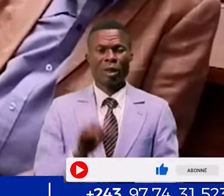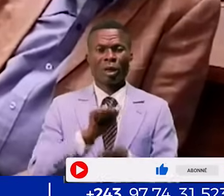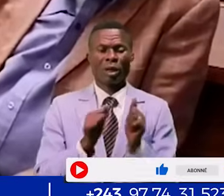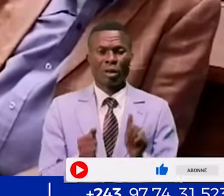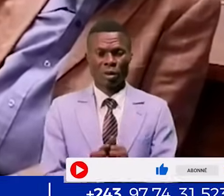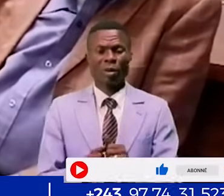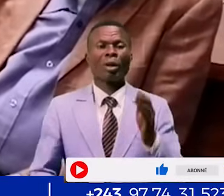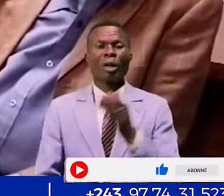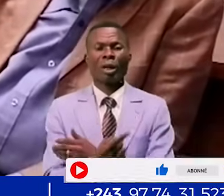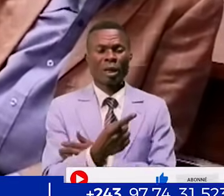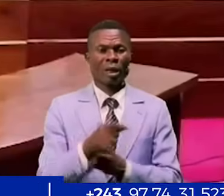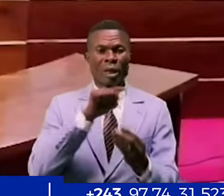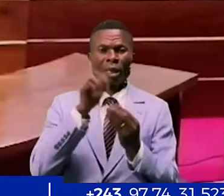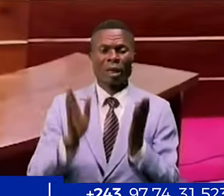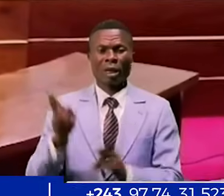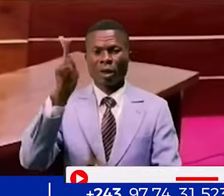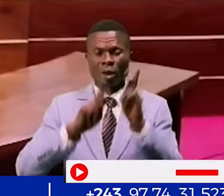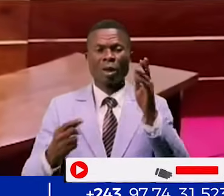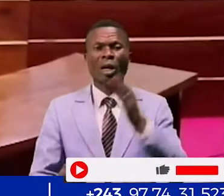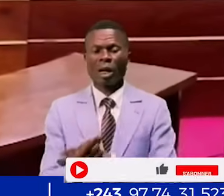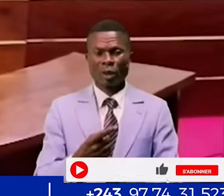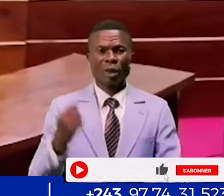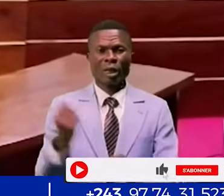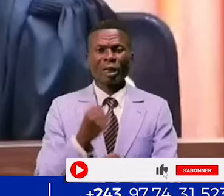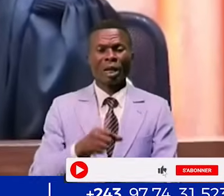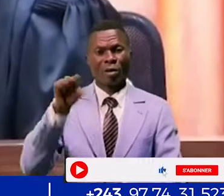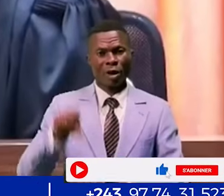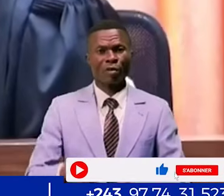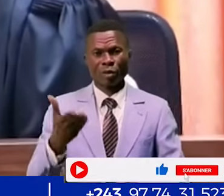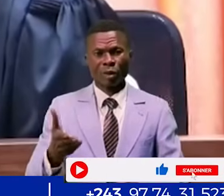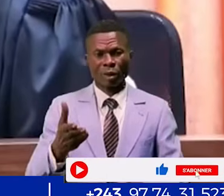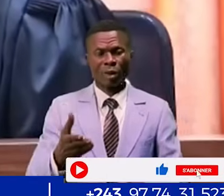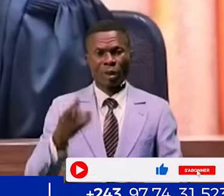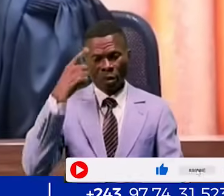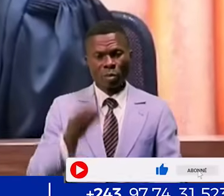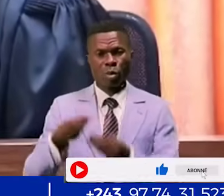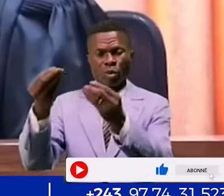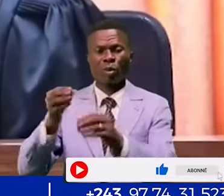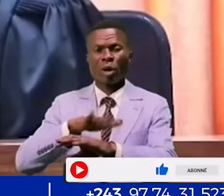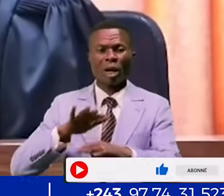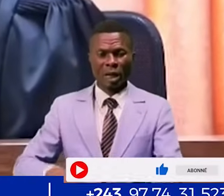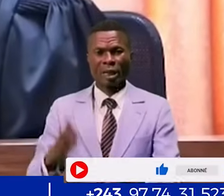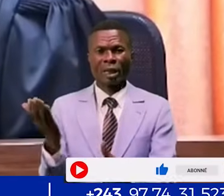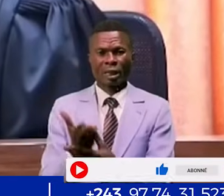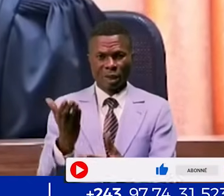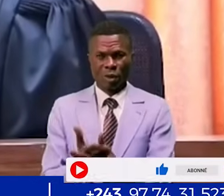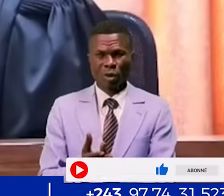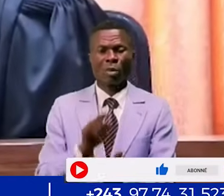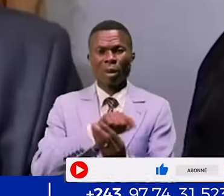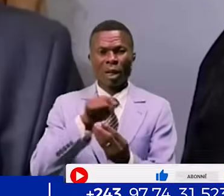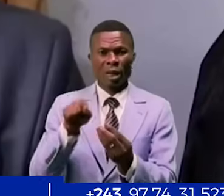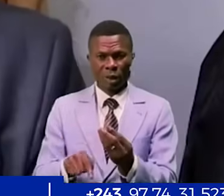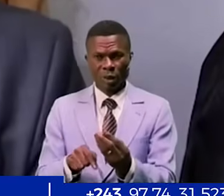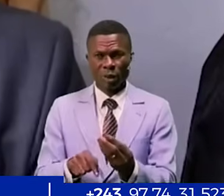mis en cause les comptables publics accusés de faute de gestion pour transmission tardive des comptabilités mensuelles